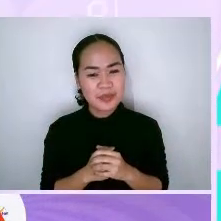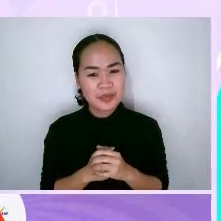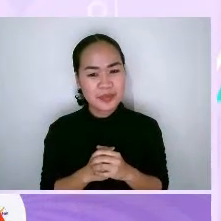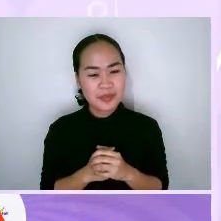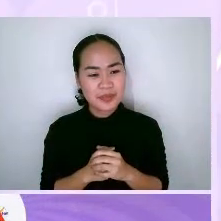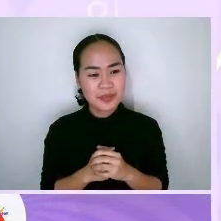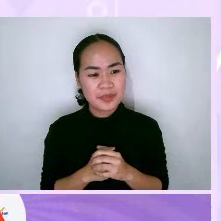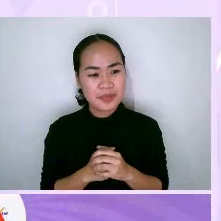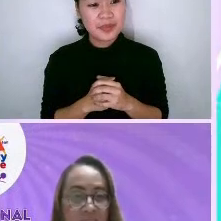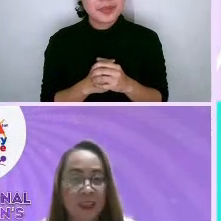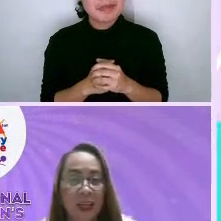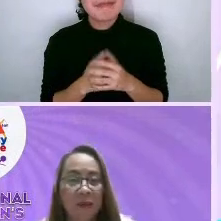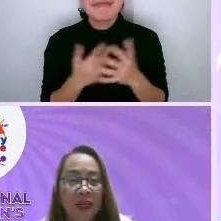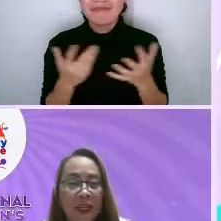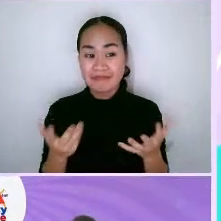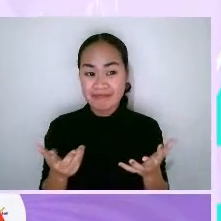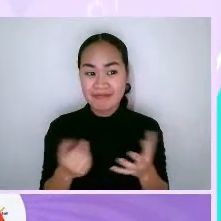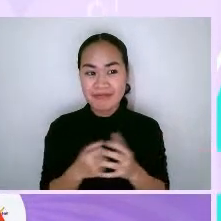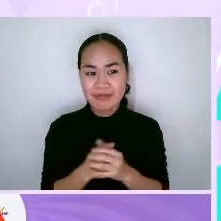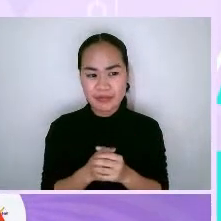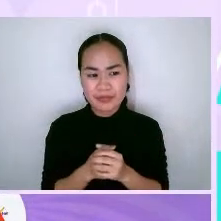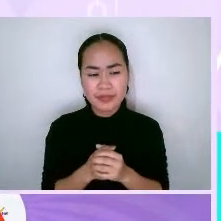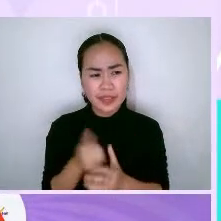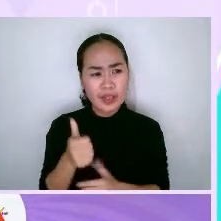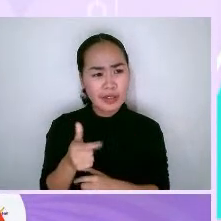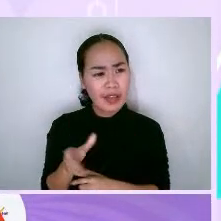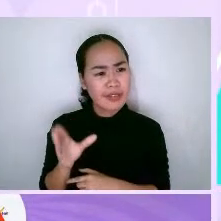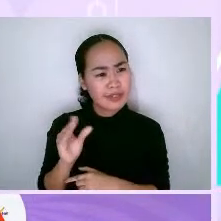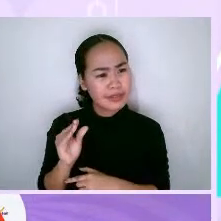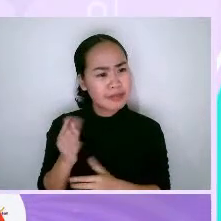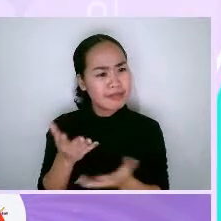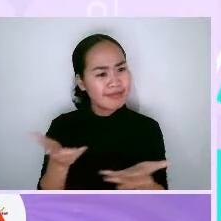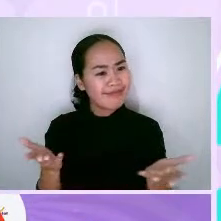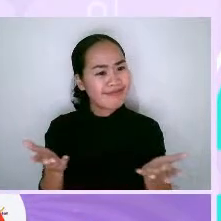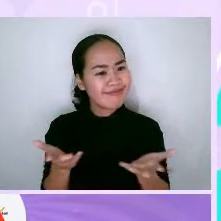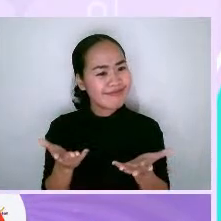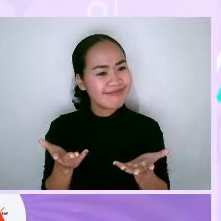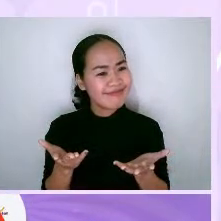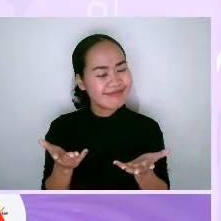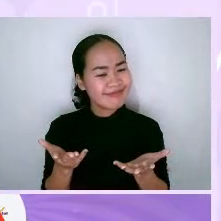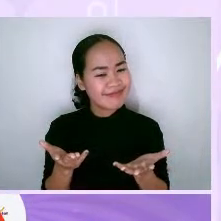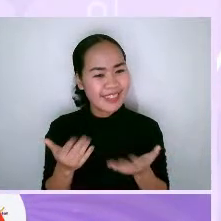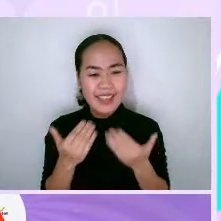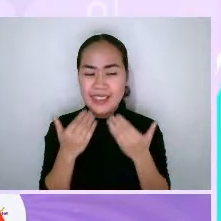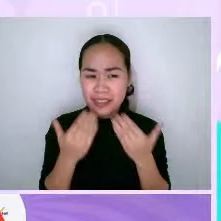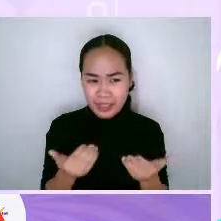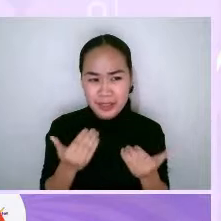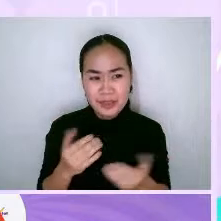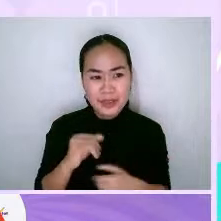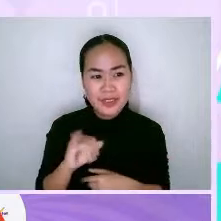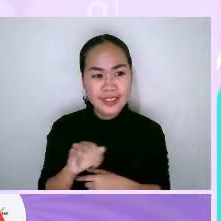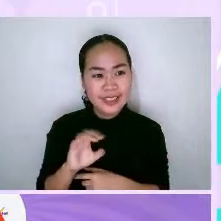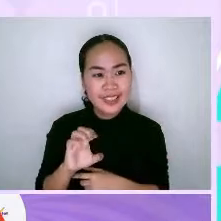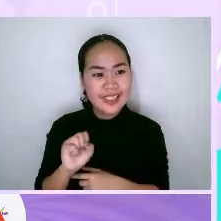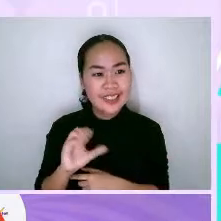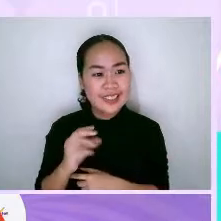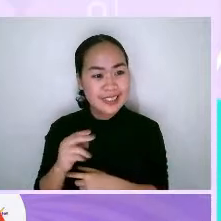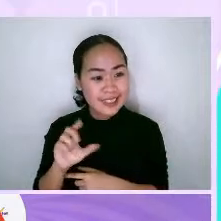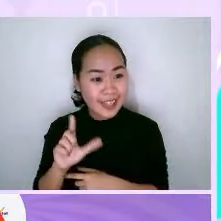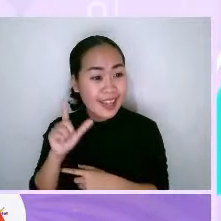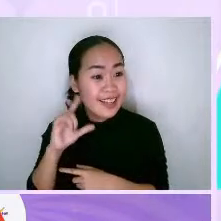Ayan. Yan. Magandang hapon sa ating lahat. Good afternoon and thank you Giselle for the introduction.